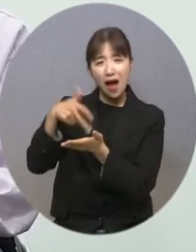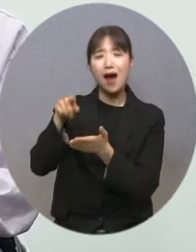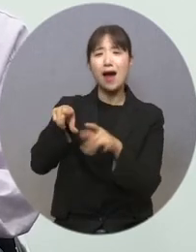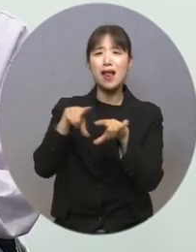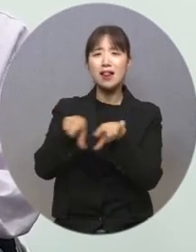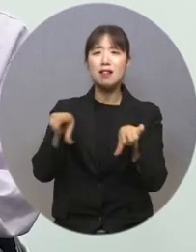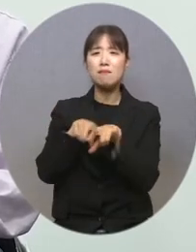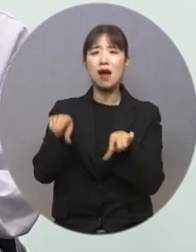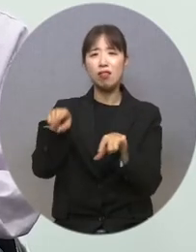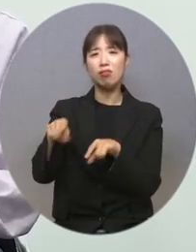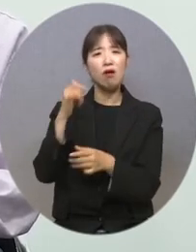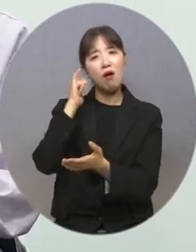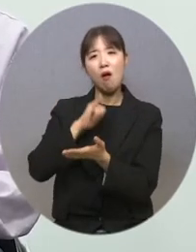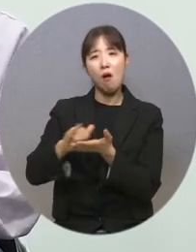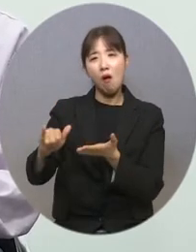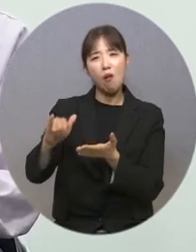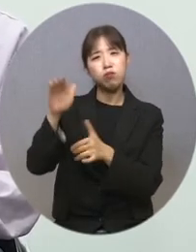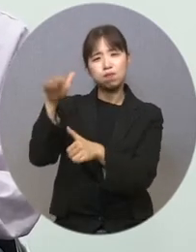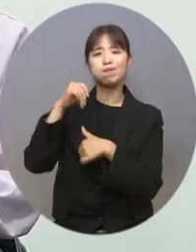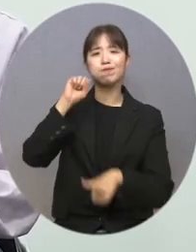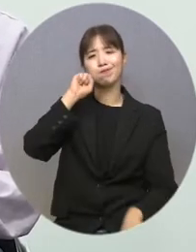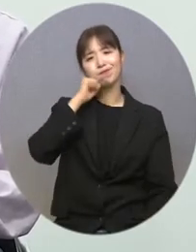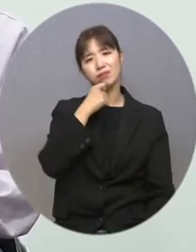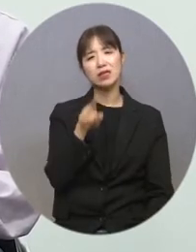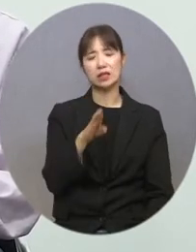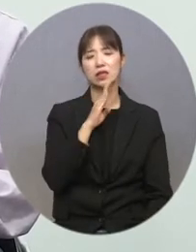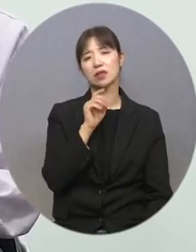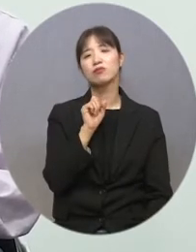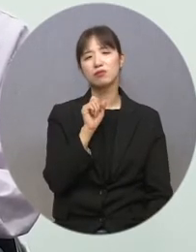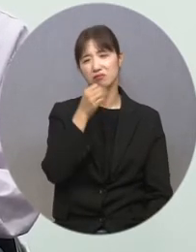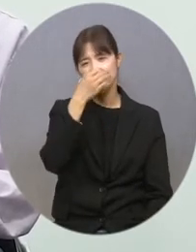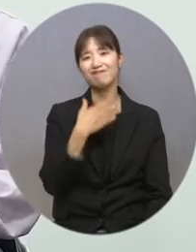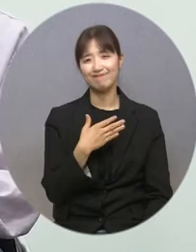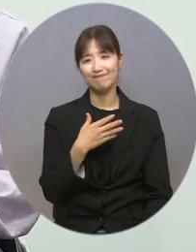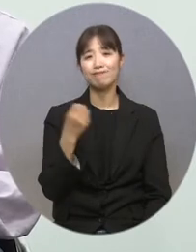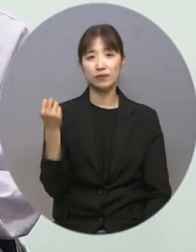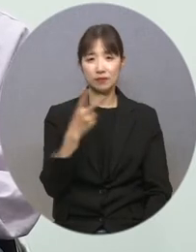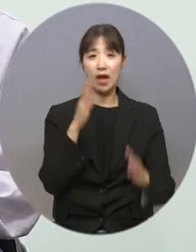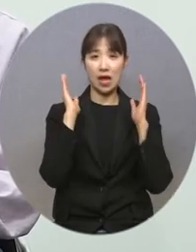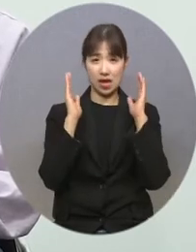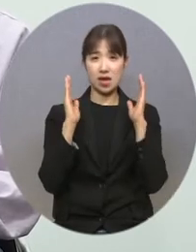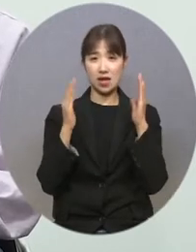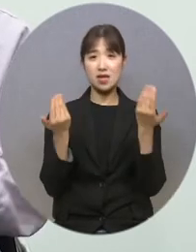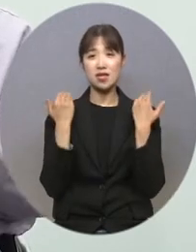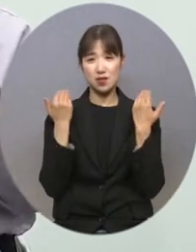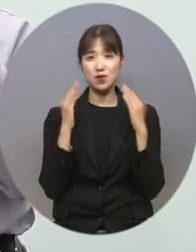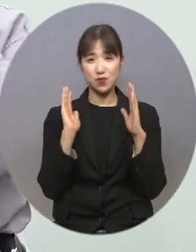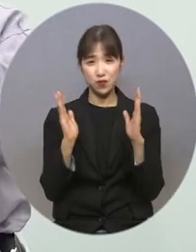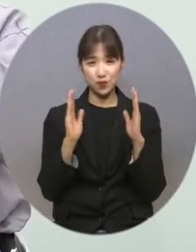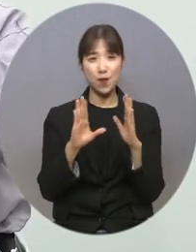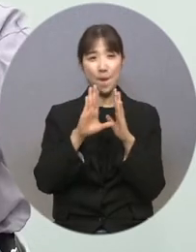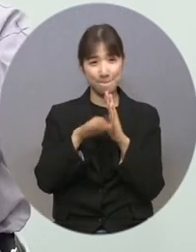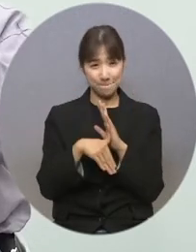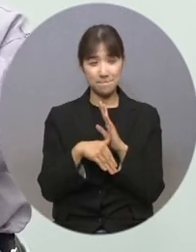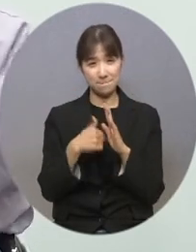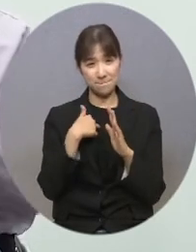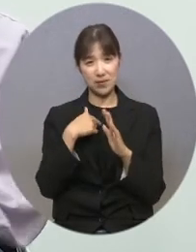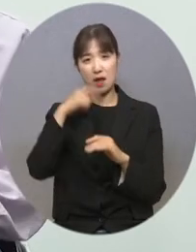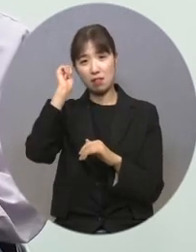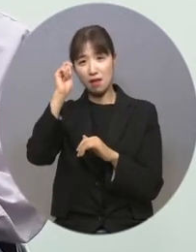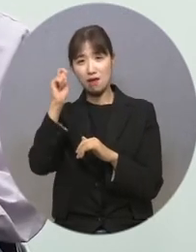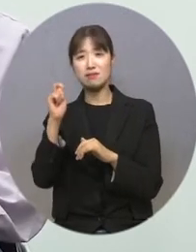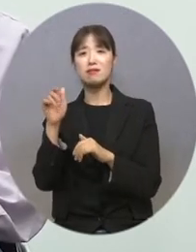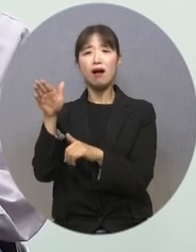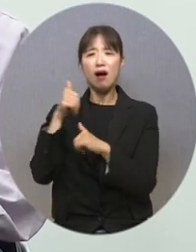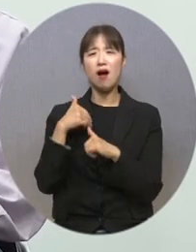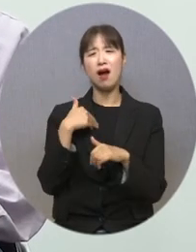일반 플랫폼을 확대가 안 된다 이 부분에서 되게 어려웠던 것 같고 학교 수업시간을 제가 그 즉시 타고 하다가